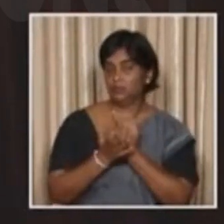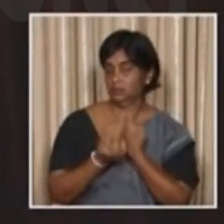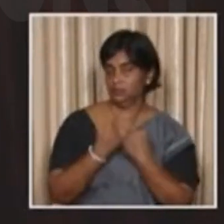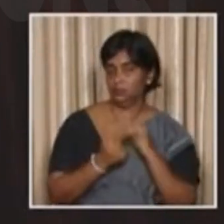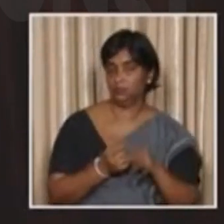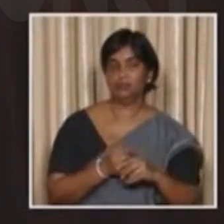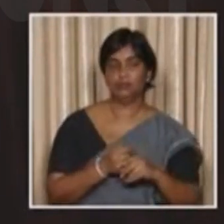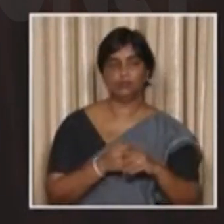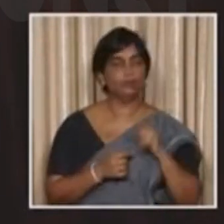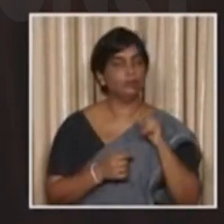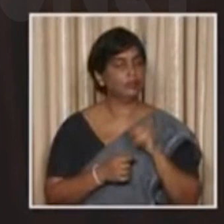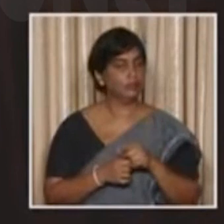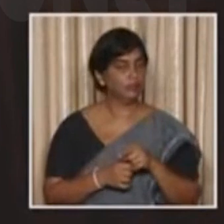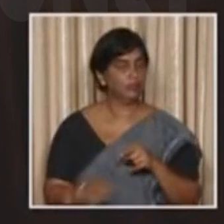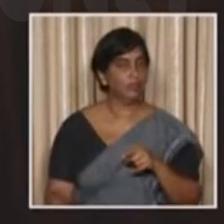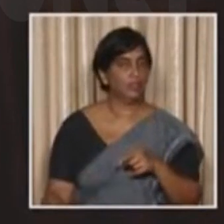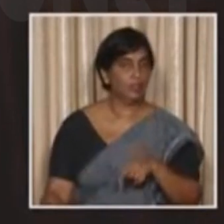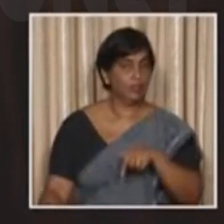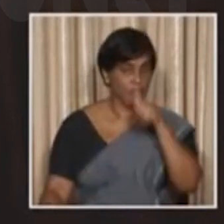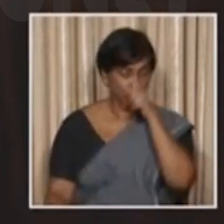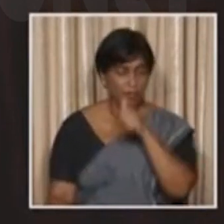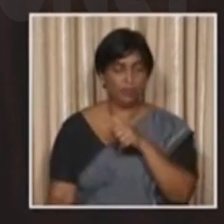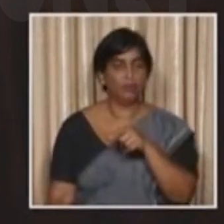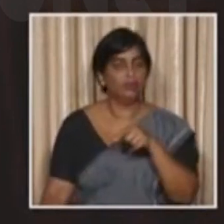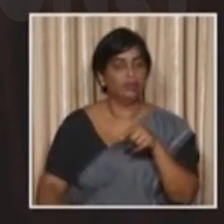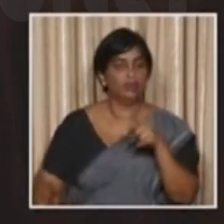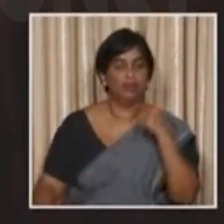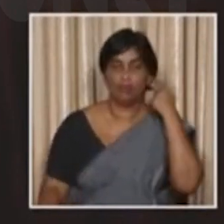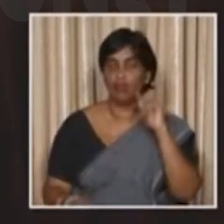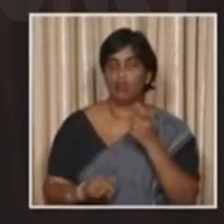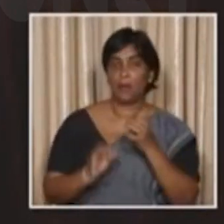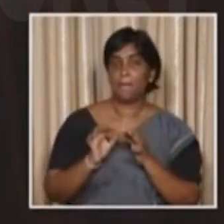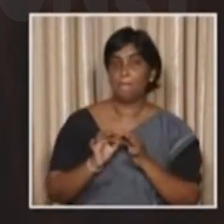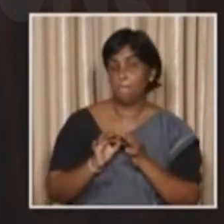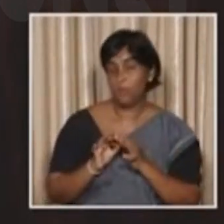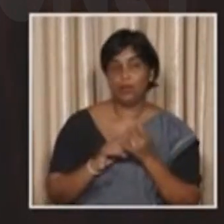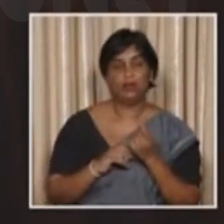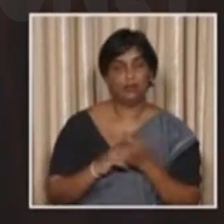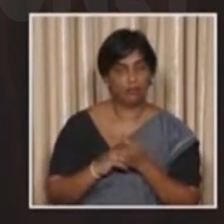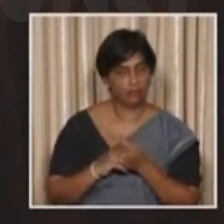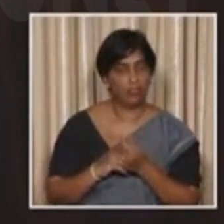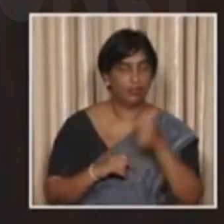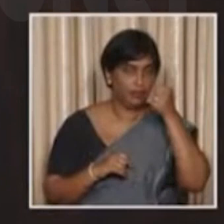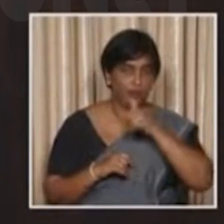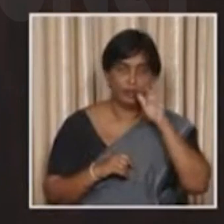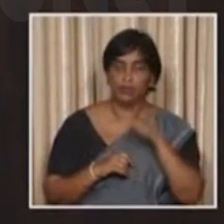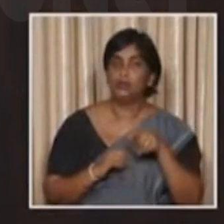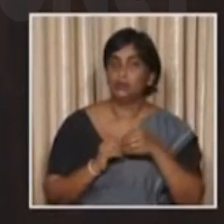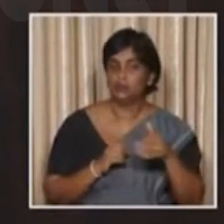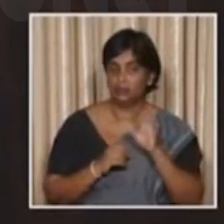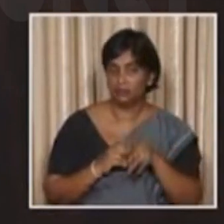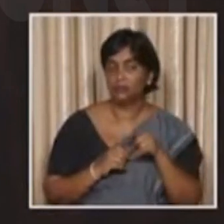සඳහා. මේ වංචාව ආශ්‍රිතව රුපියල් බිලියන ගණනක වංචාවක් සිද්ධ වෙලා